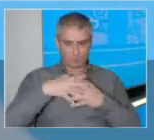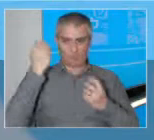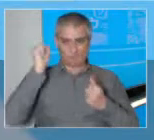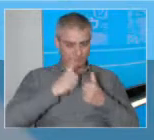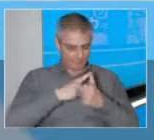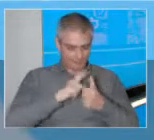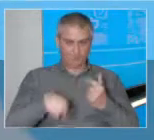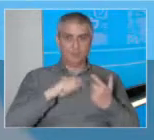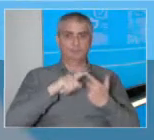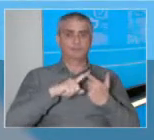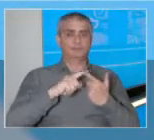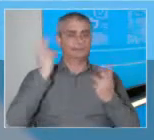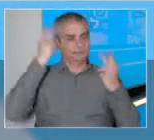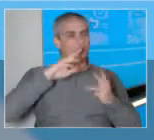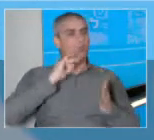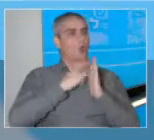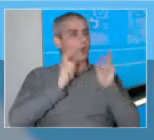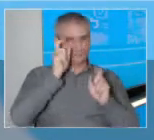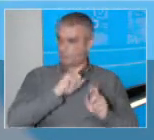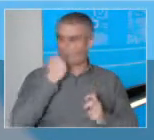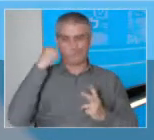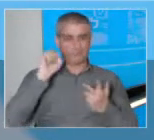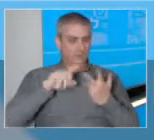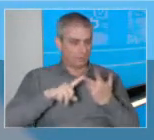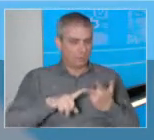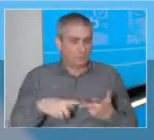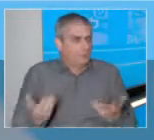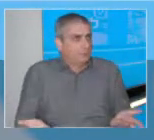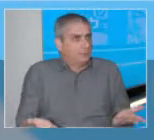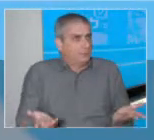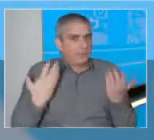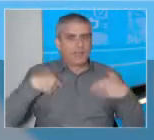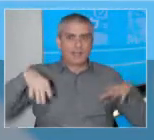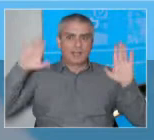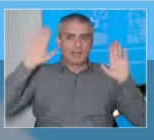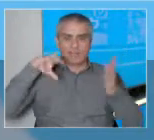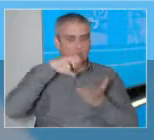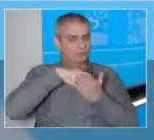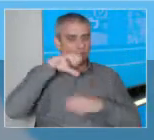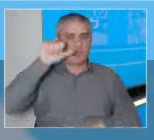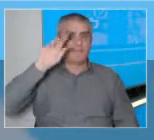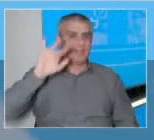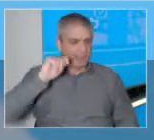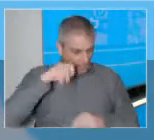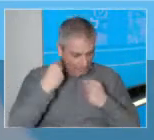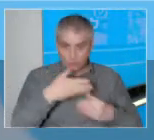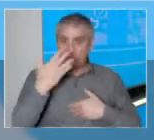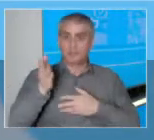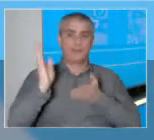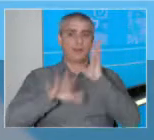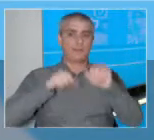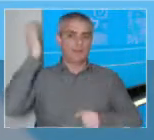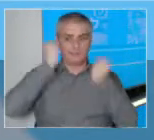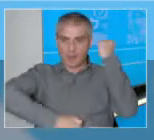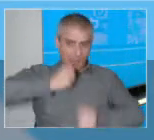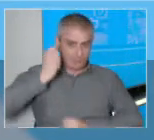מקיימים. סיכמו איתנו על חוק האזרחות, לא מקיימים. קניעה באביתר, לא מקיימים. נותנים למתנחלים להרביץ מכות לאנשי שמאל. אחרי